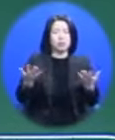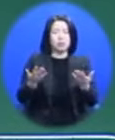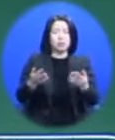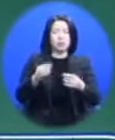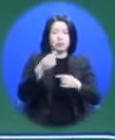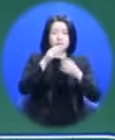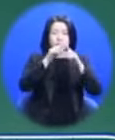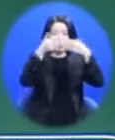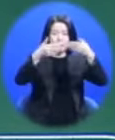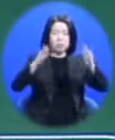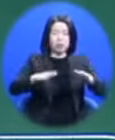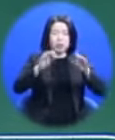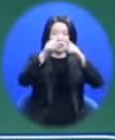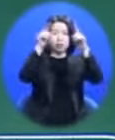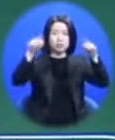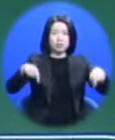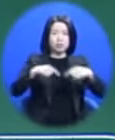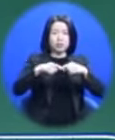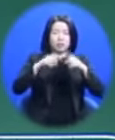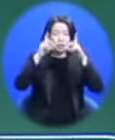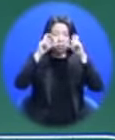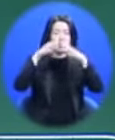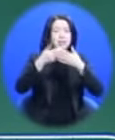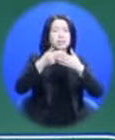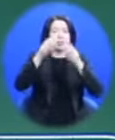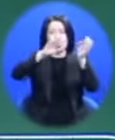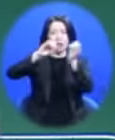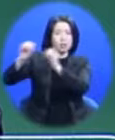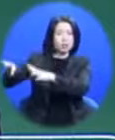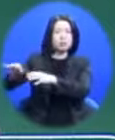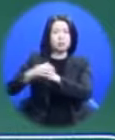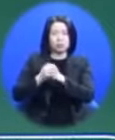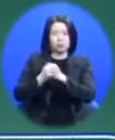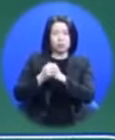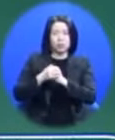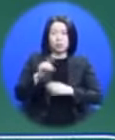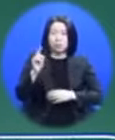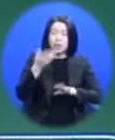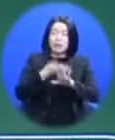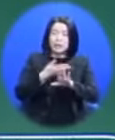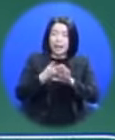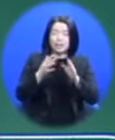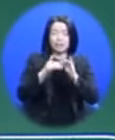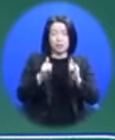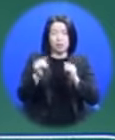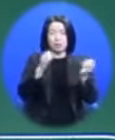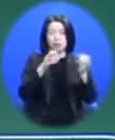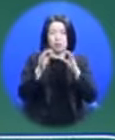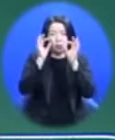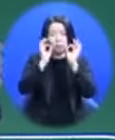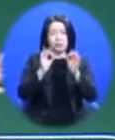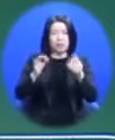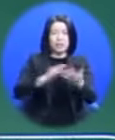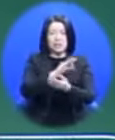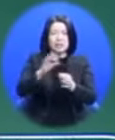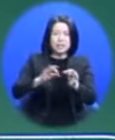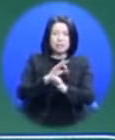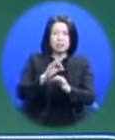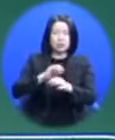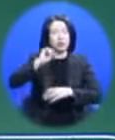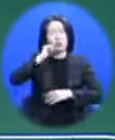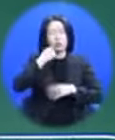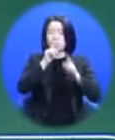있는 사진 다 내린 거예요. 또 어떤 분들과는 이야기를 나눠보니까 재정적인 어려움이 말할 수가